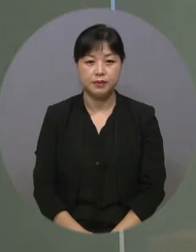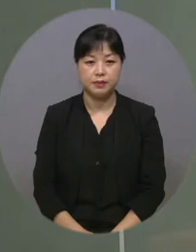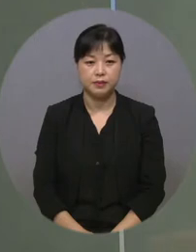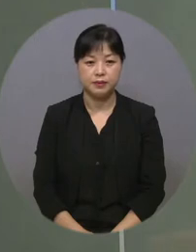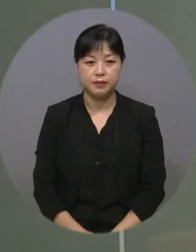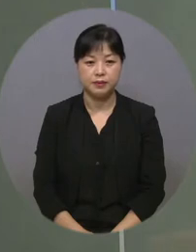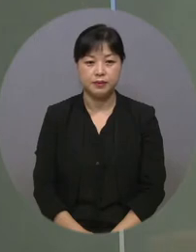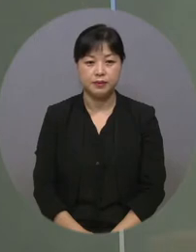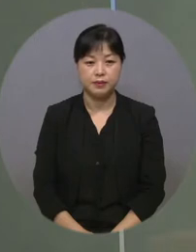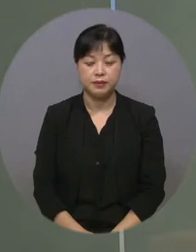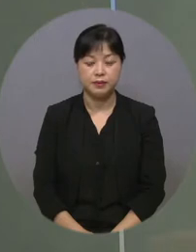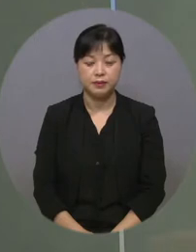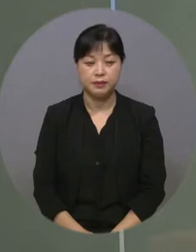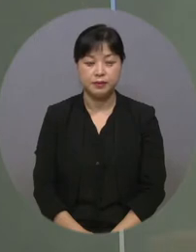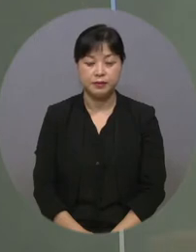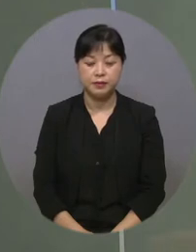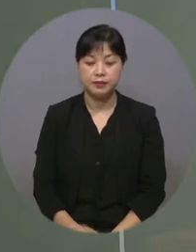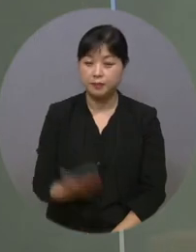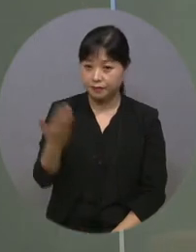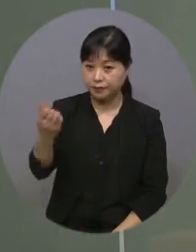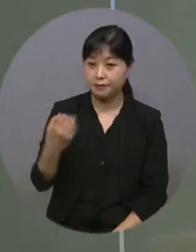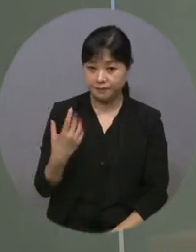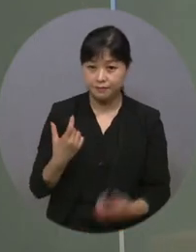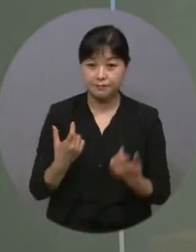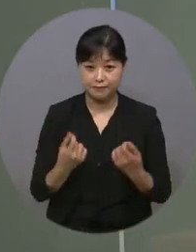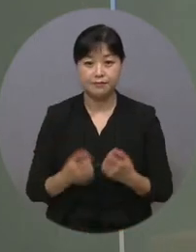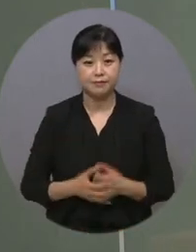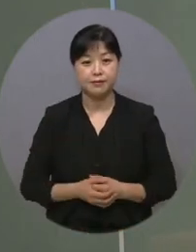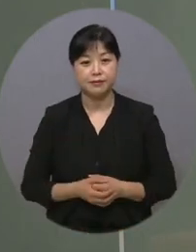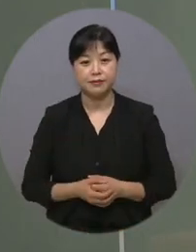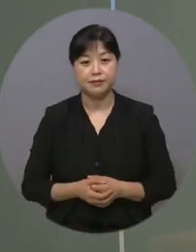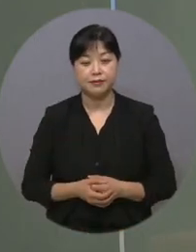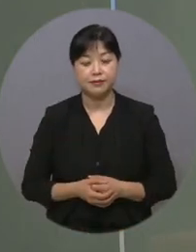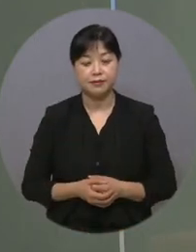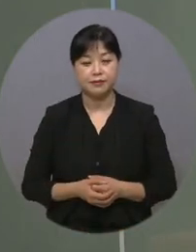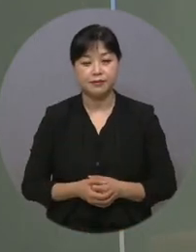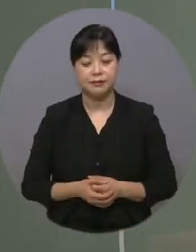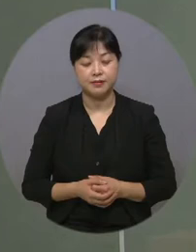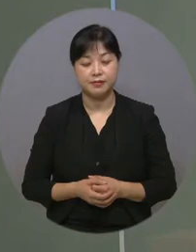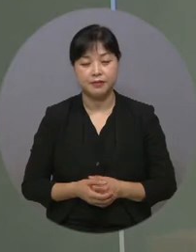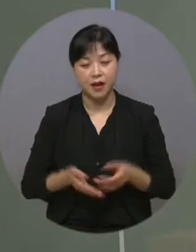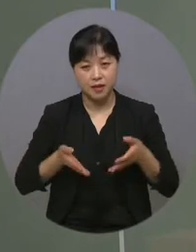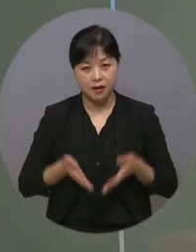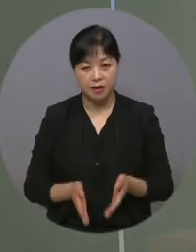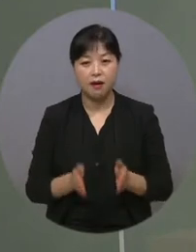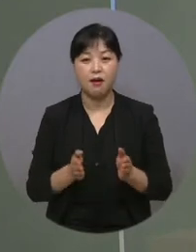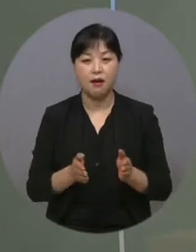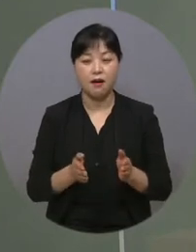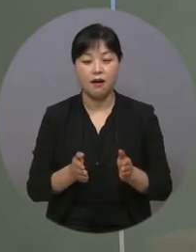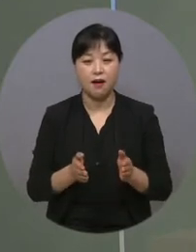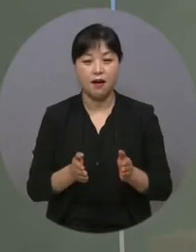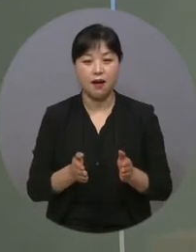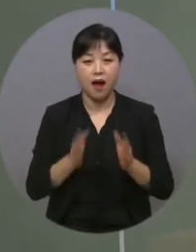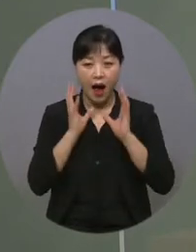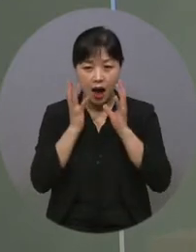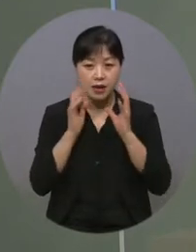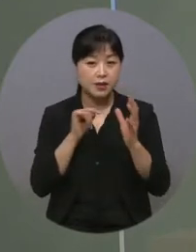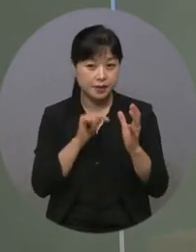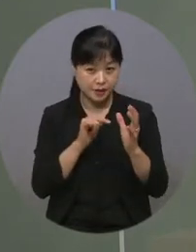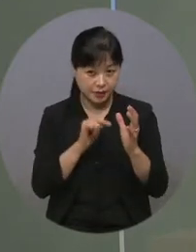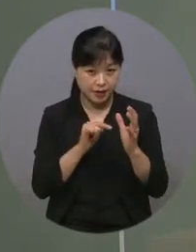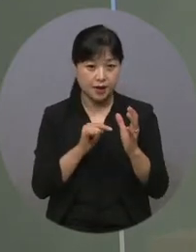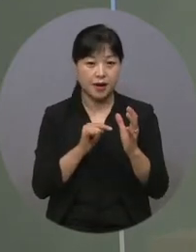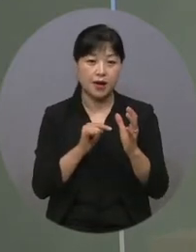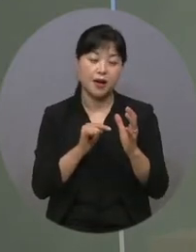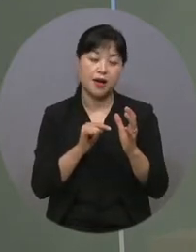사실 지금도 말씀이 있으셨지만은 그 세상에 태어나서 사람이 여러